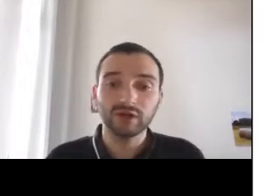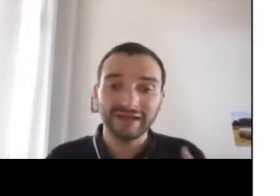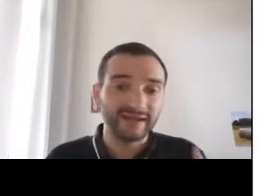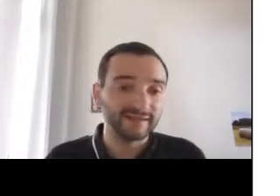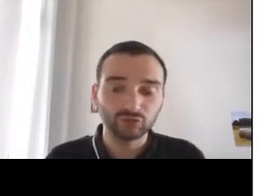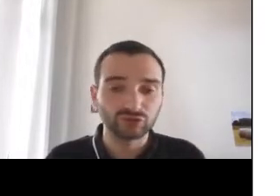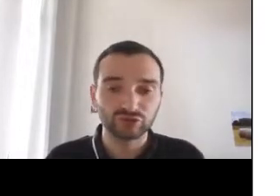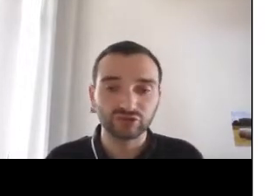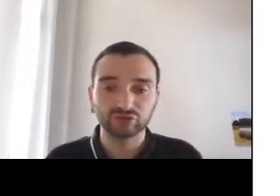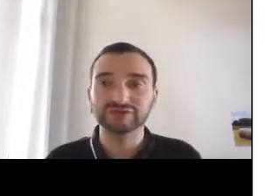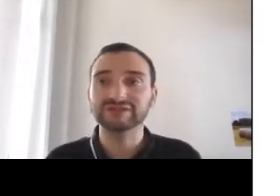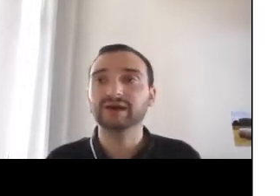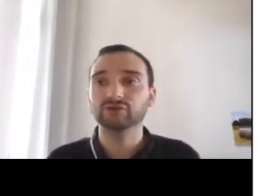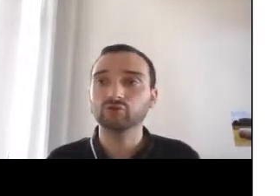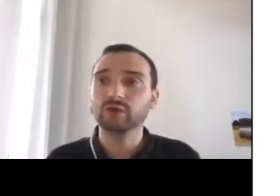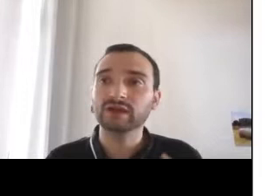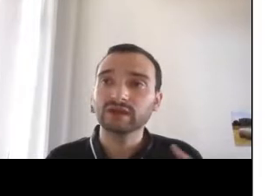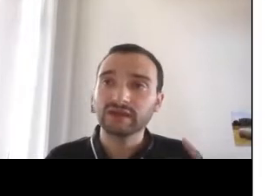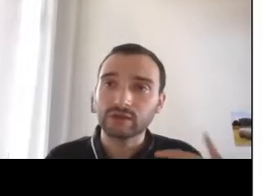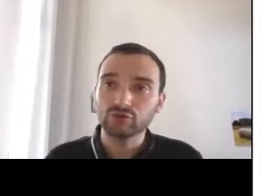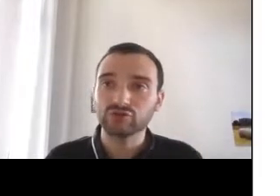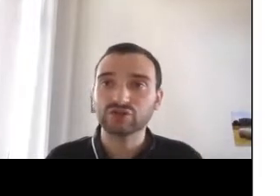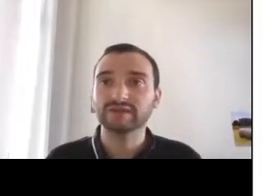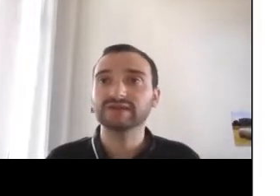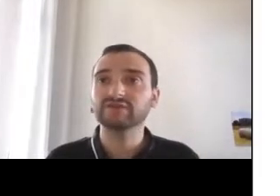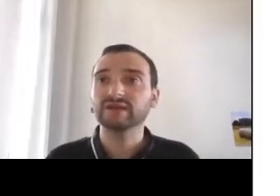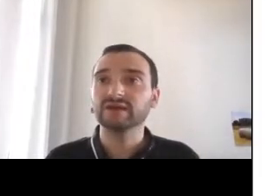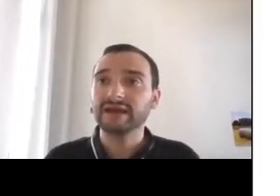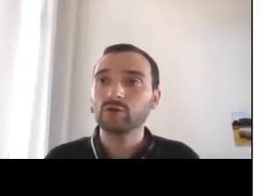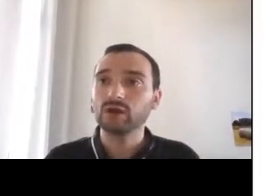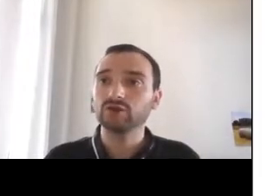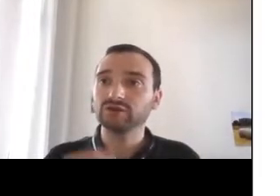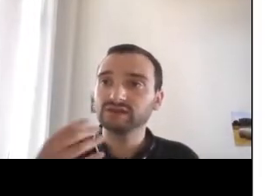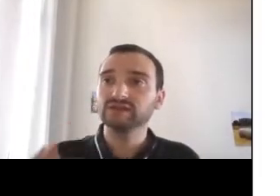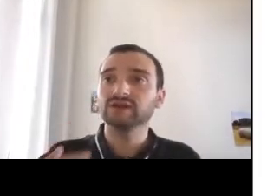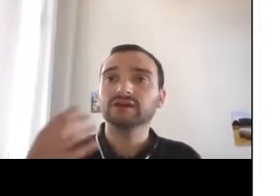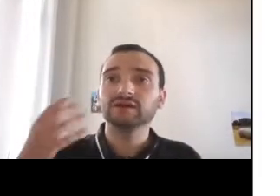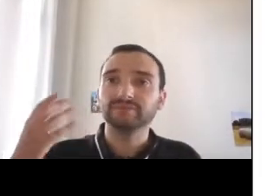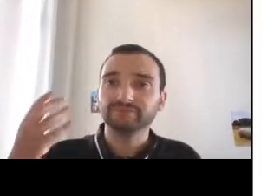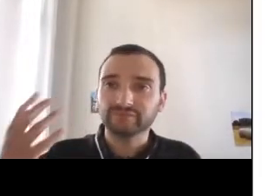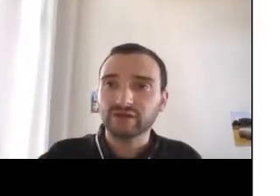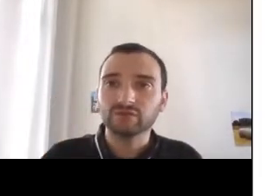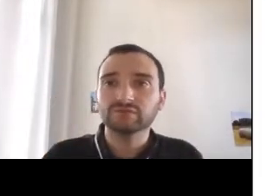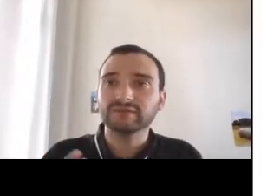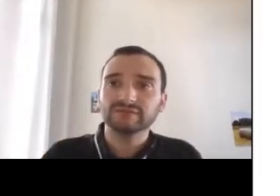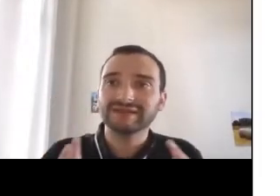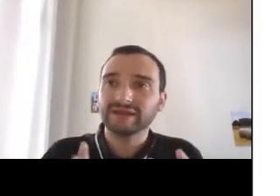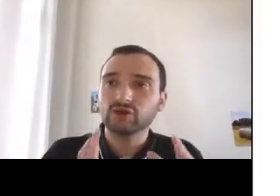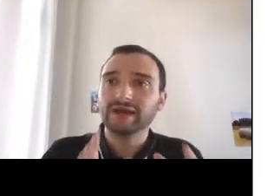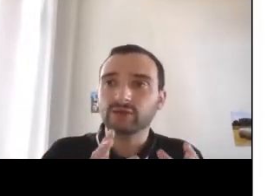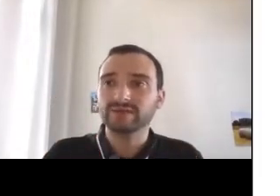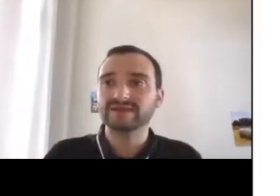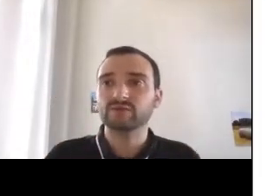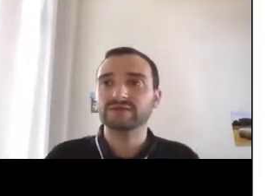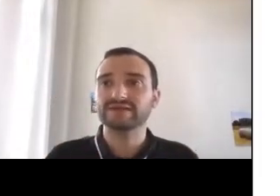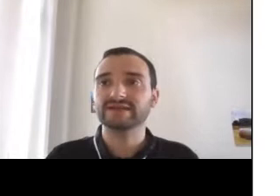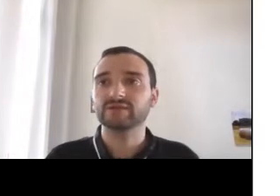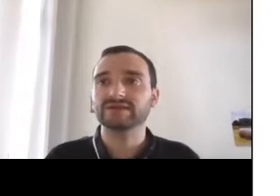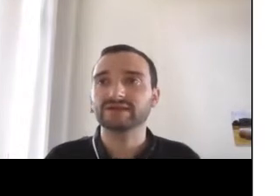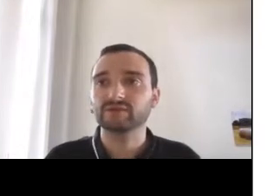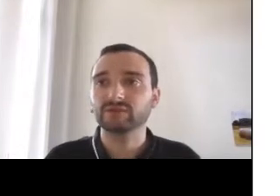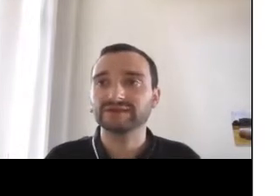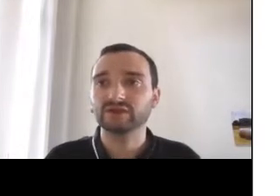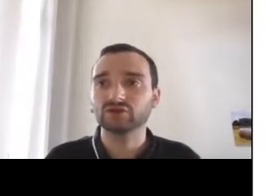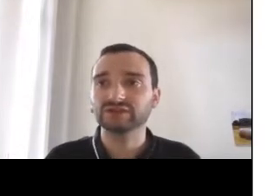che però è del tutto sottostimato dunque è uno dei nostri obiettivi è quello di di calcolare questi questi